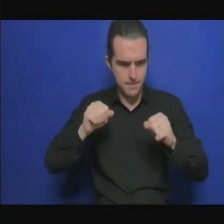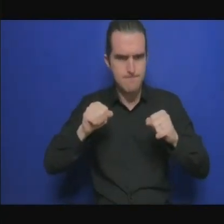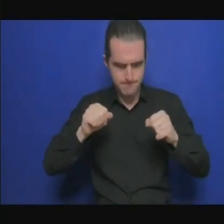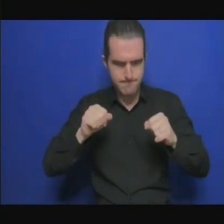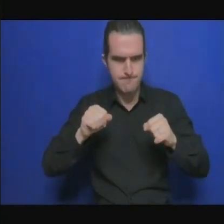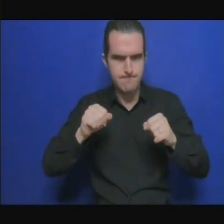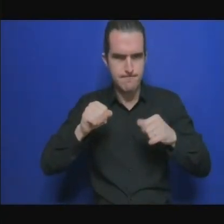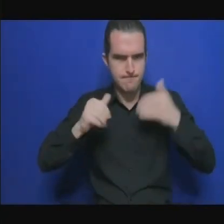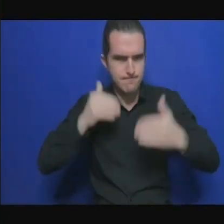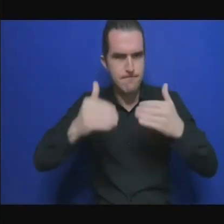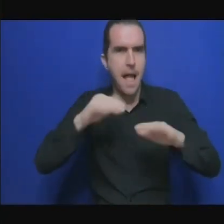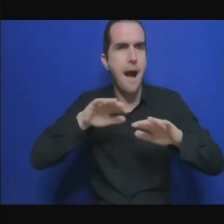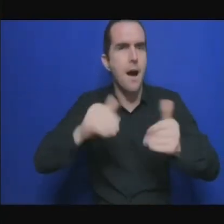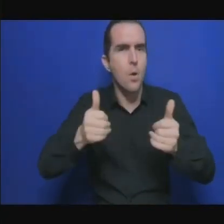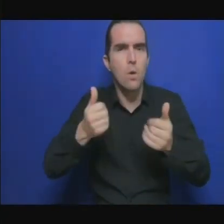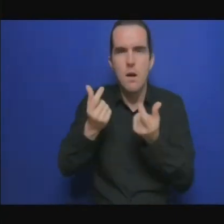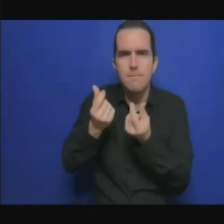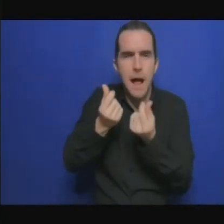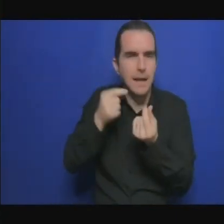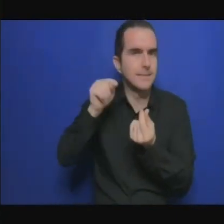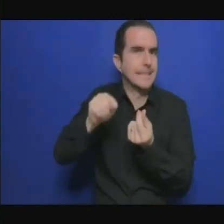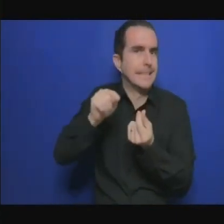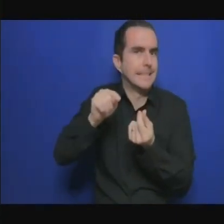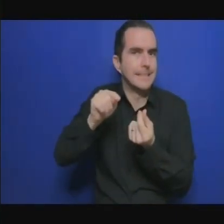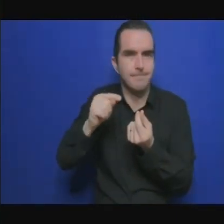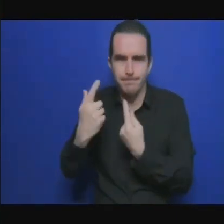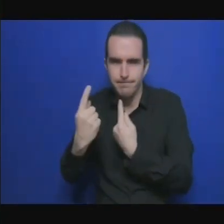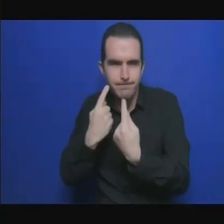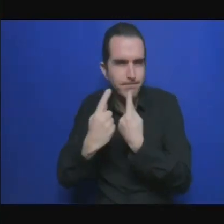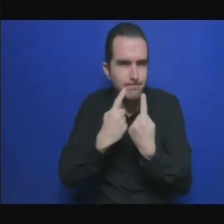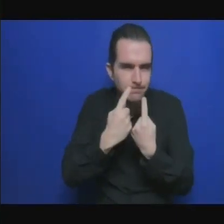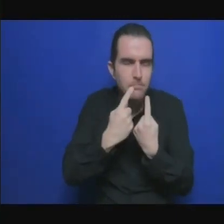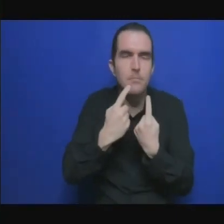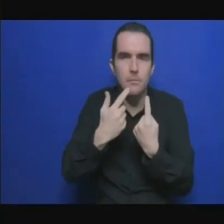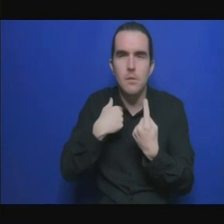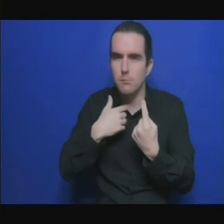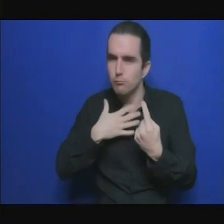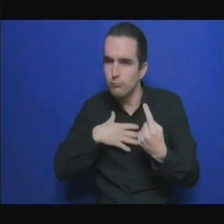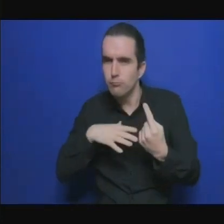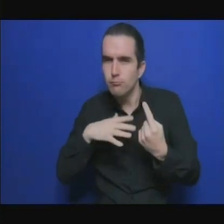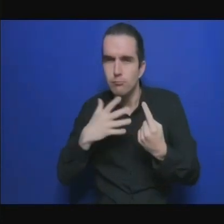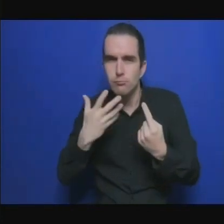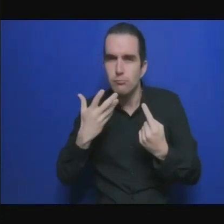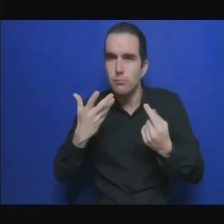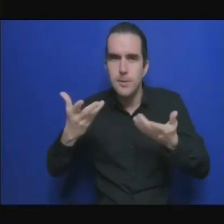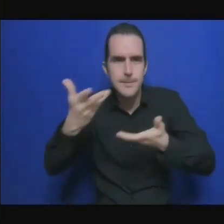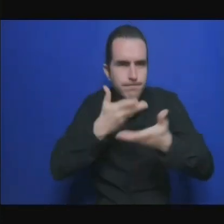faut pour avoir accès à des financements suffisants, prévisibles et pérennes.